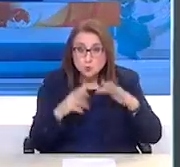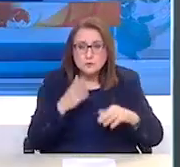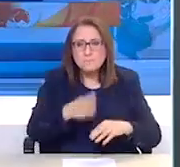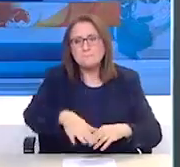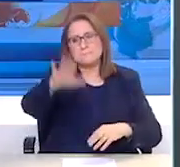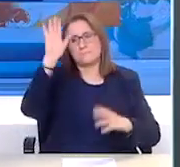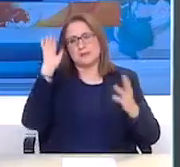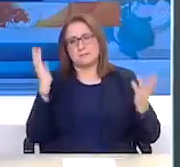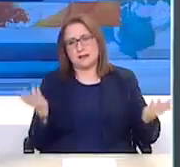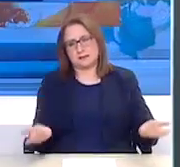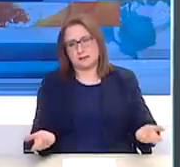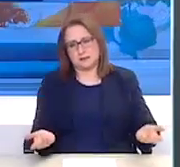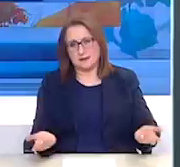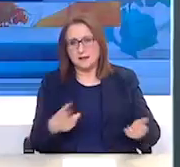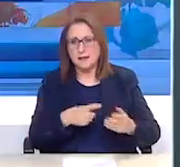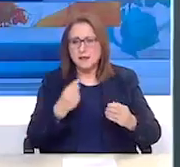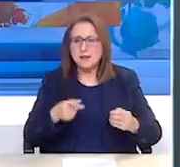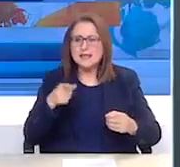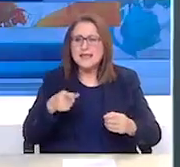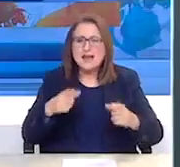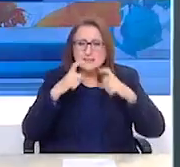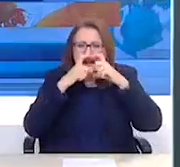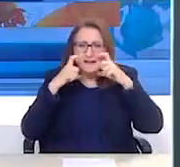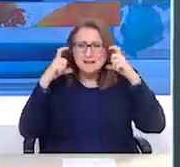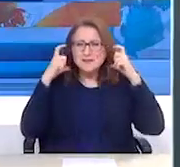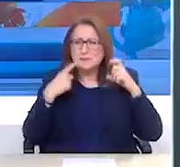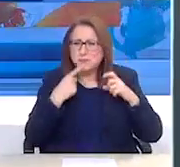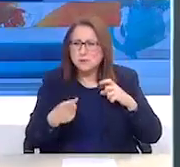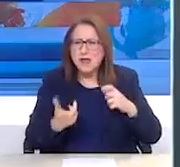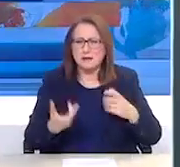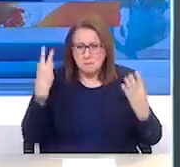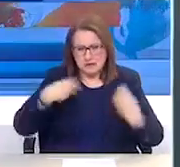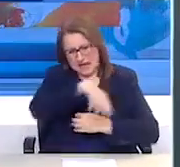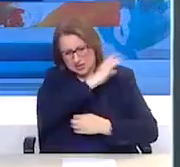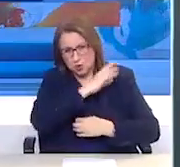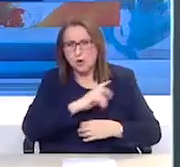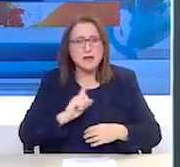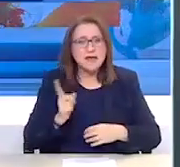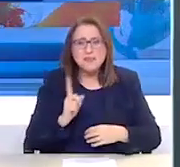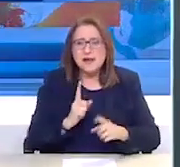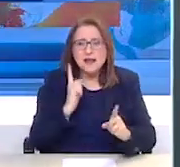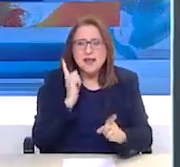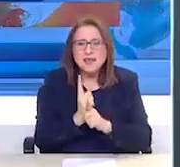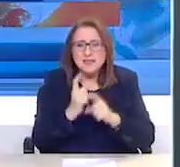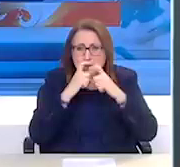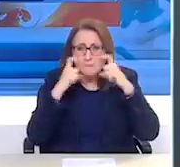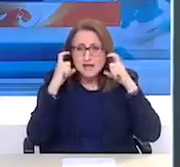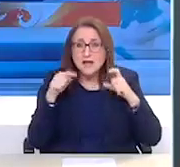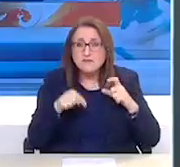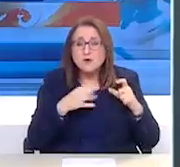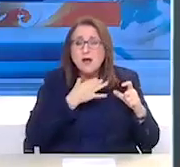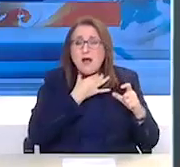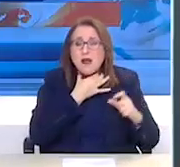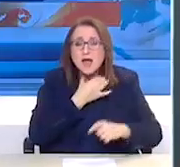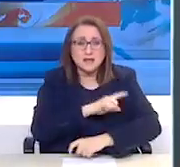προσοχή, αυτά τα καλύματα που συνιστούν δεν είναι χειρουργικές ή ιατρικές μάσκες που τις στέλνουμε για τα νοσοκομεία και τους υγειονομικούς μας. Και δεν τονίζουν